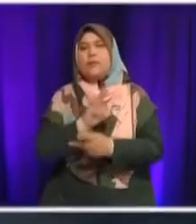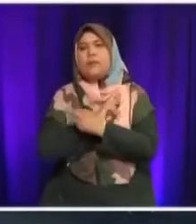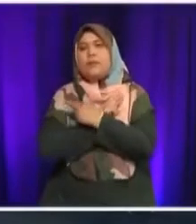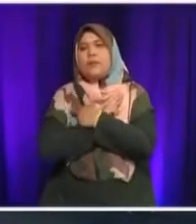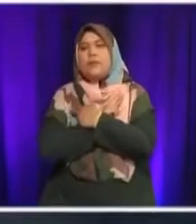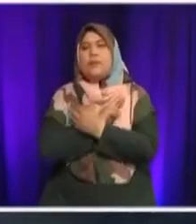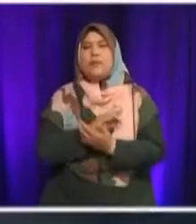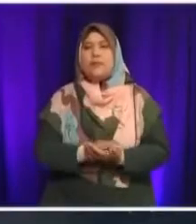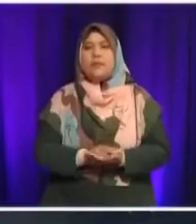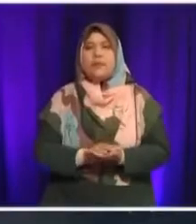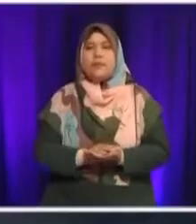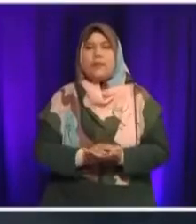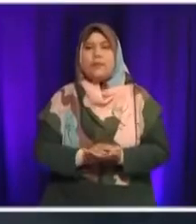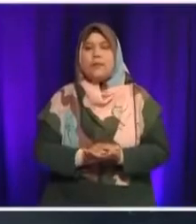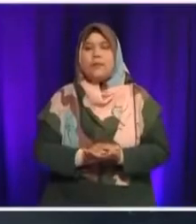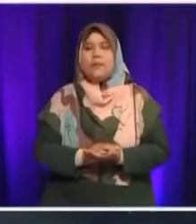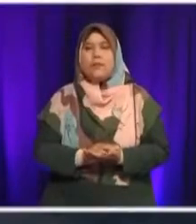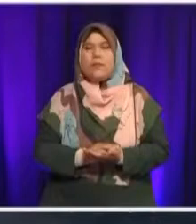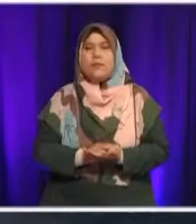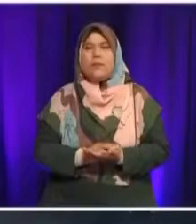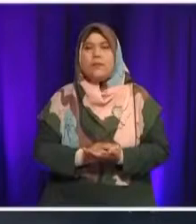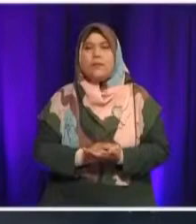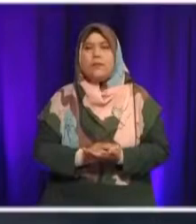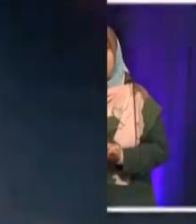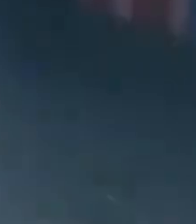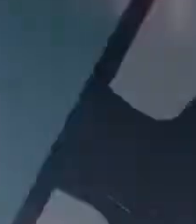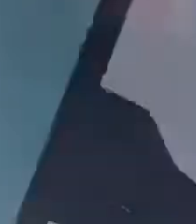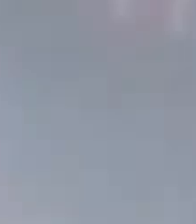banyak lagi Activity yang cukup menarik